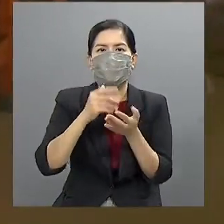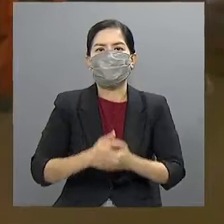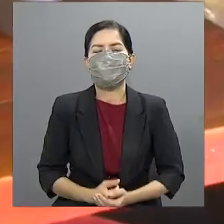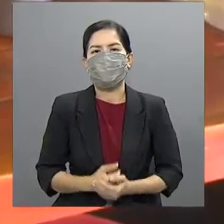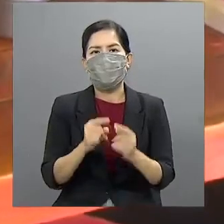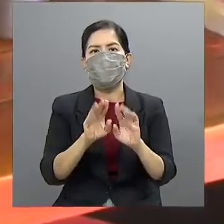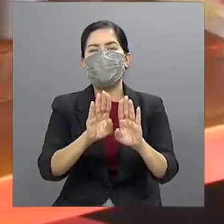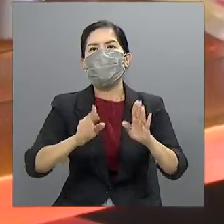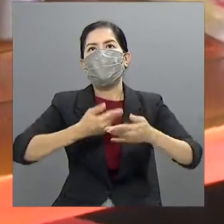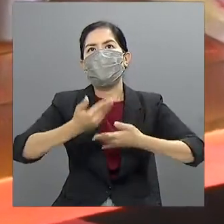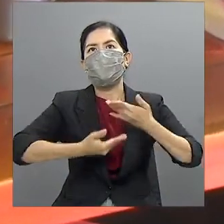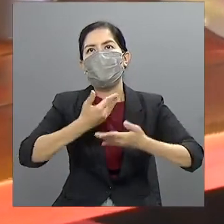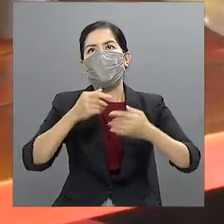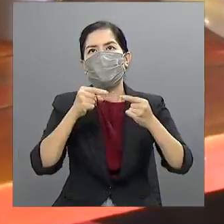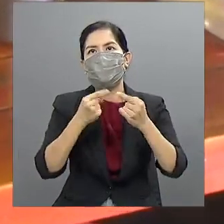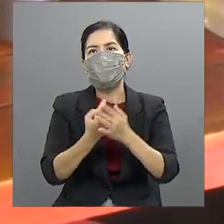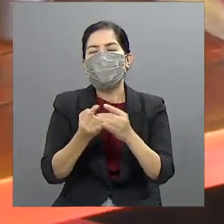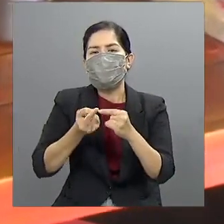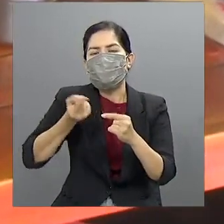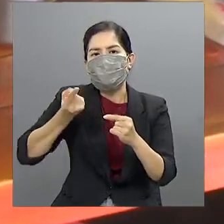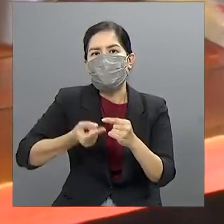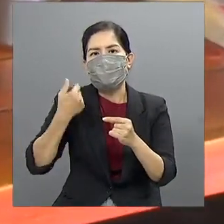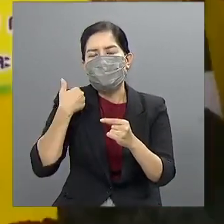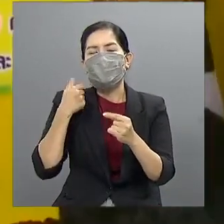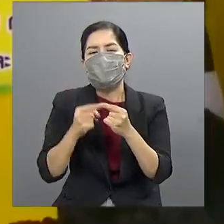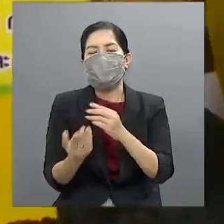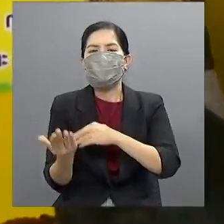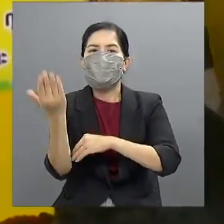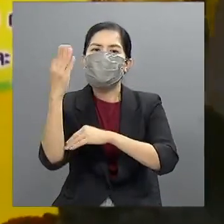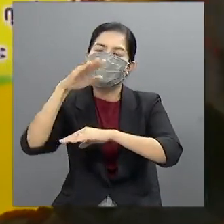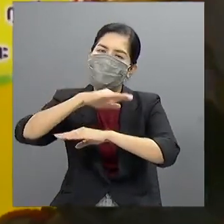ม่เว้นวันหยุดนะคะขายตั้งแต่เช้ามืดจนกว่าของจะหมดก็คือจะหมดน่าจะช่วงประมาณ15นาฬิกา